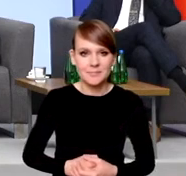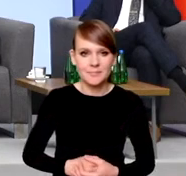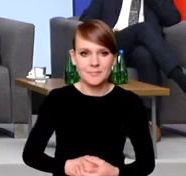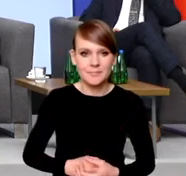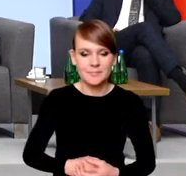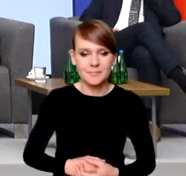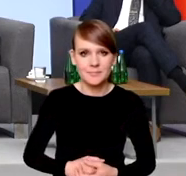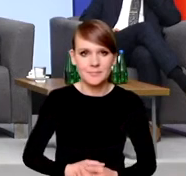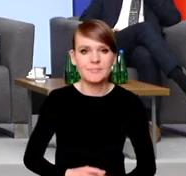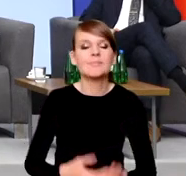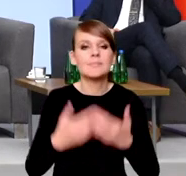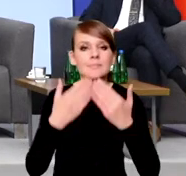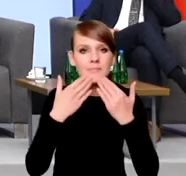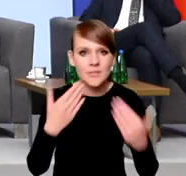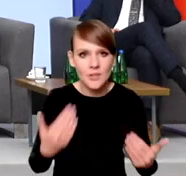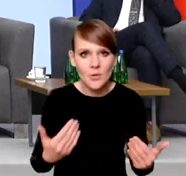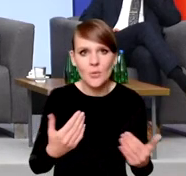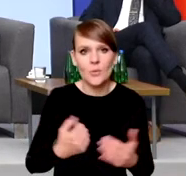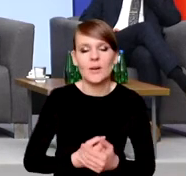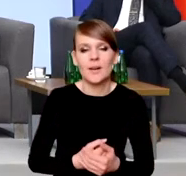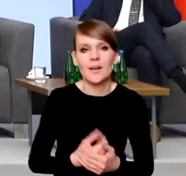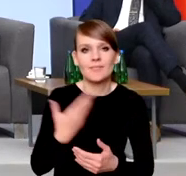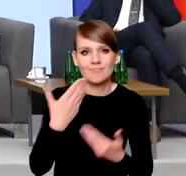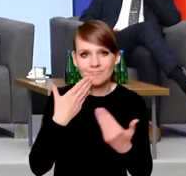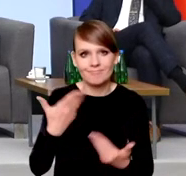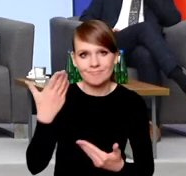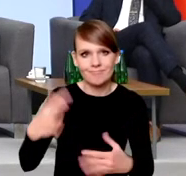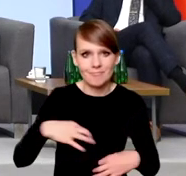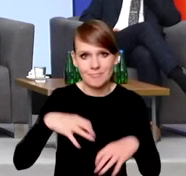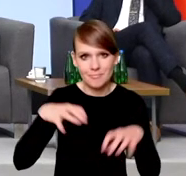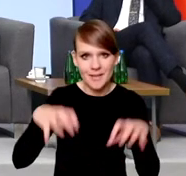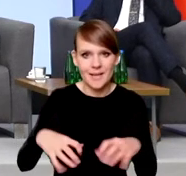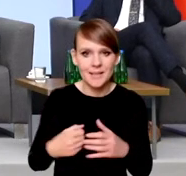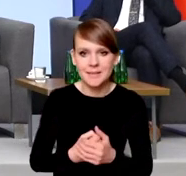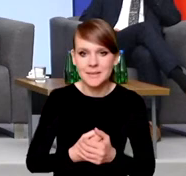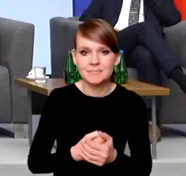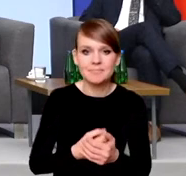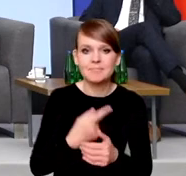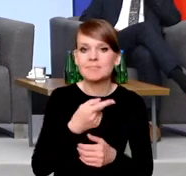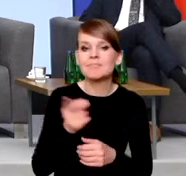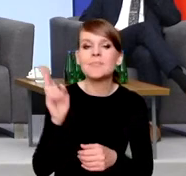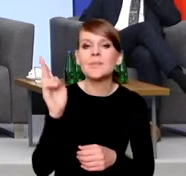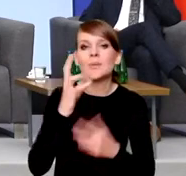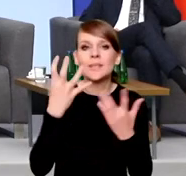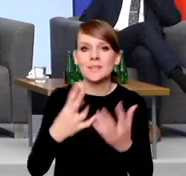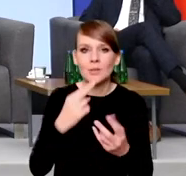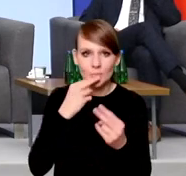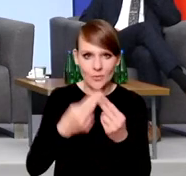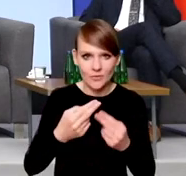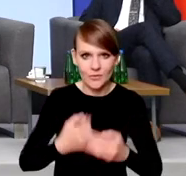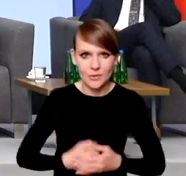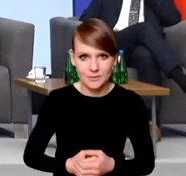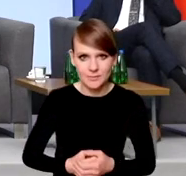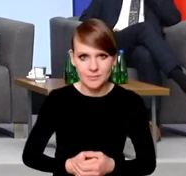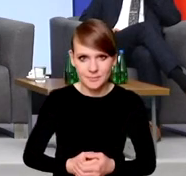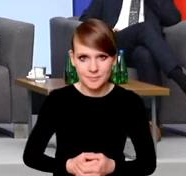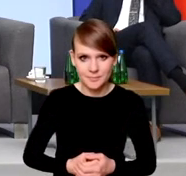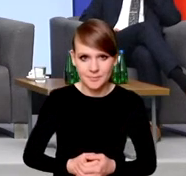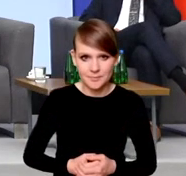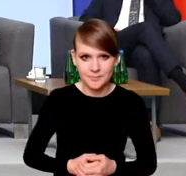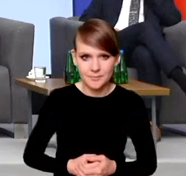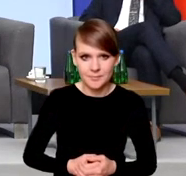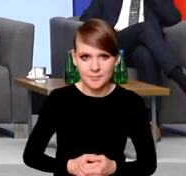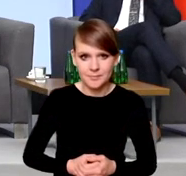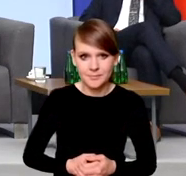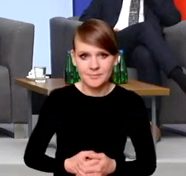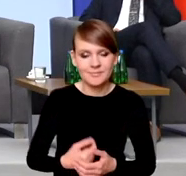Dziękujemy panu prezesowi. Kto z panelistów by chciał odpowiedzieć? Bo nie chciałbym